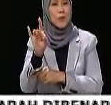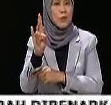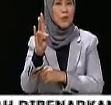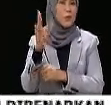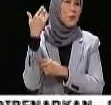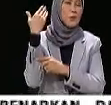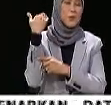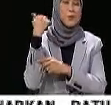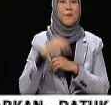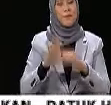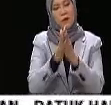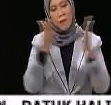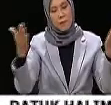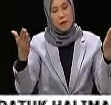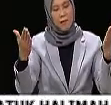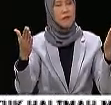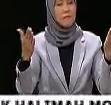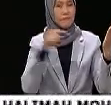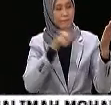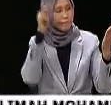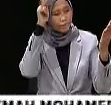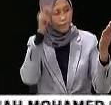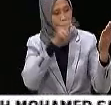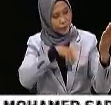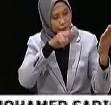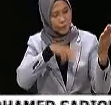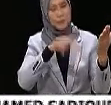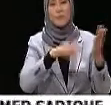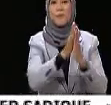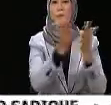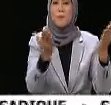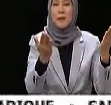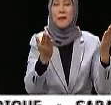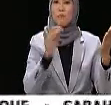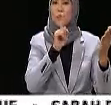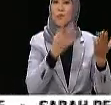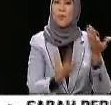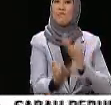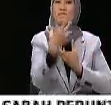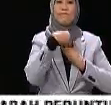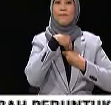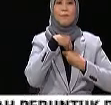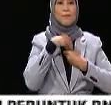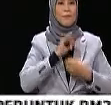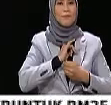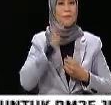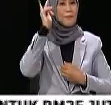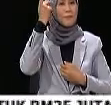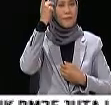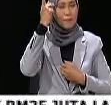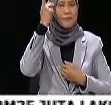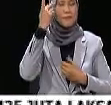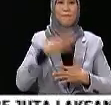kabel atau Bumi ketika itu Bacon dan penentu menjadi darah daging politik Percayalah dan